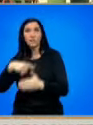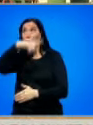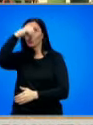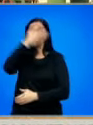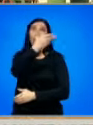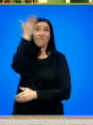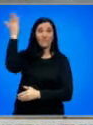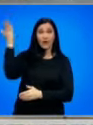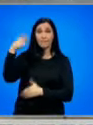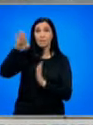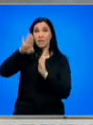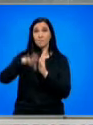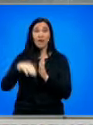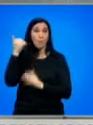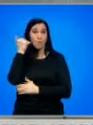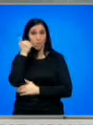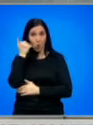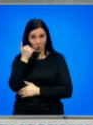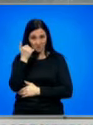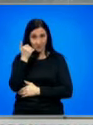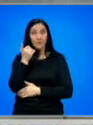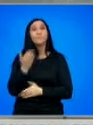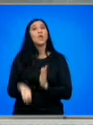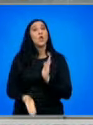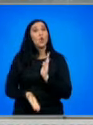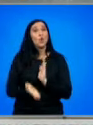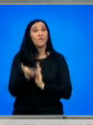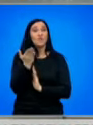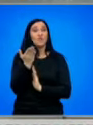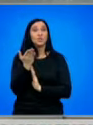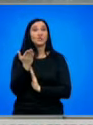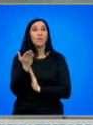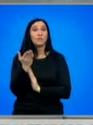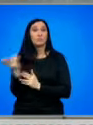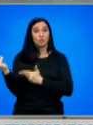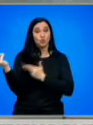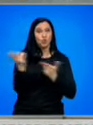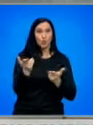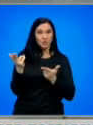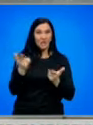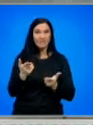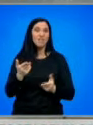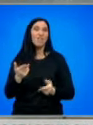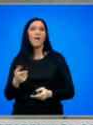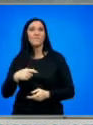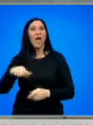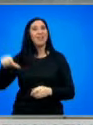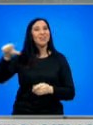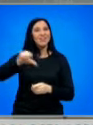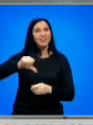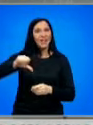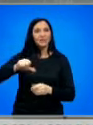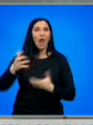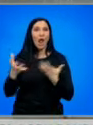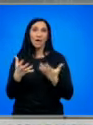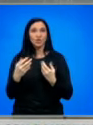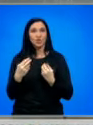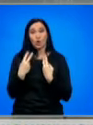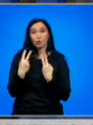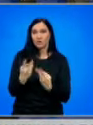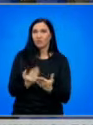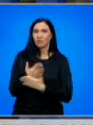време, намалена консумация и увеличен съответно доставки на втечнен газ, ще се отразят в началото на